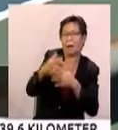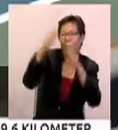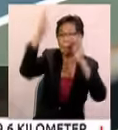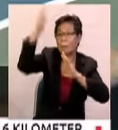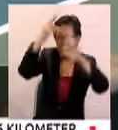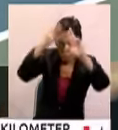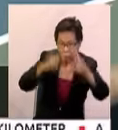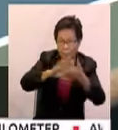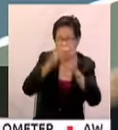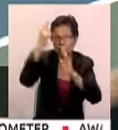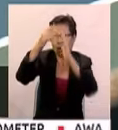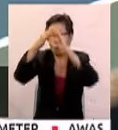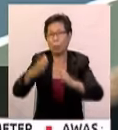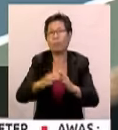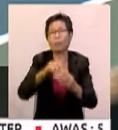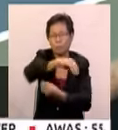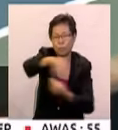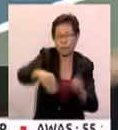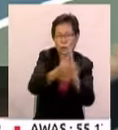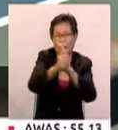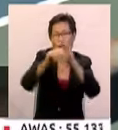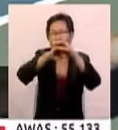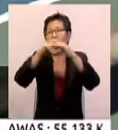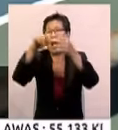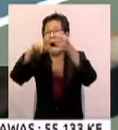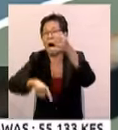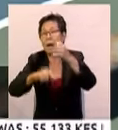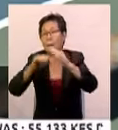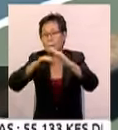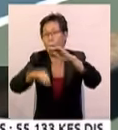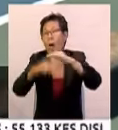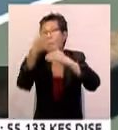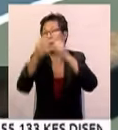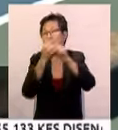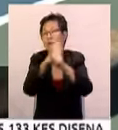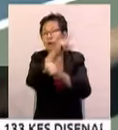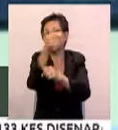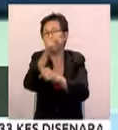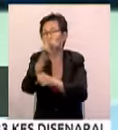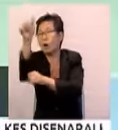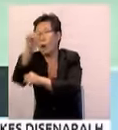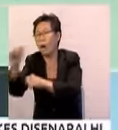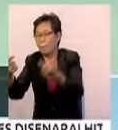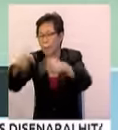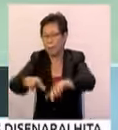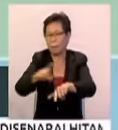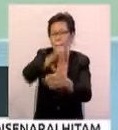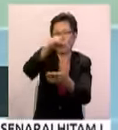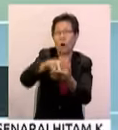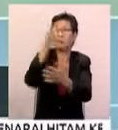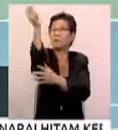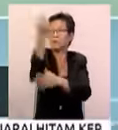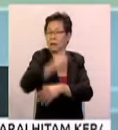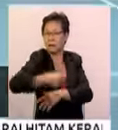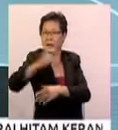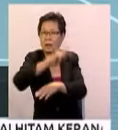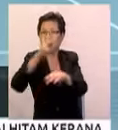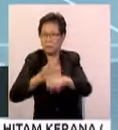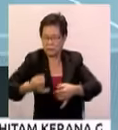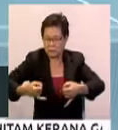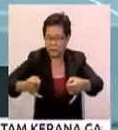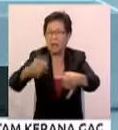penghormatan menjadi tuan rumah pusingan kelayakan akhir bawah 14 tahun, Zon Asia Oceania yang berlangsung di Pusat Tenis Kebangsaan Jalan